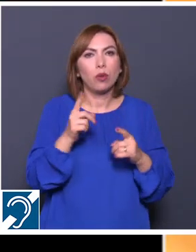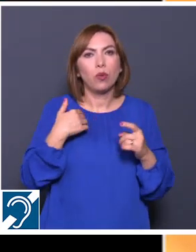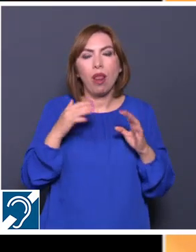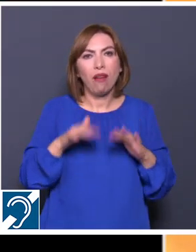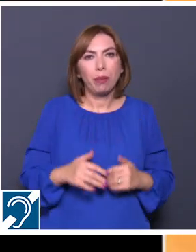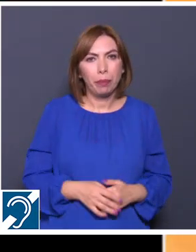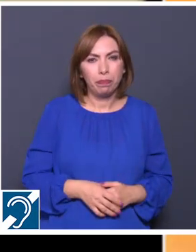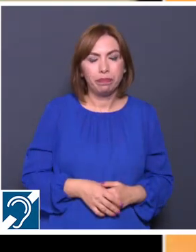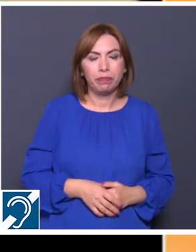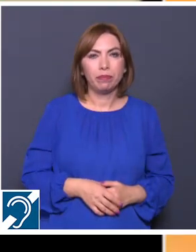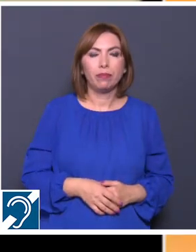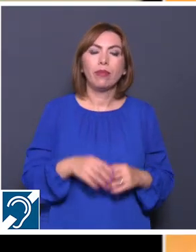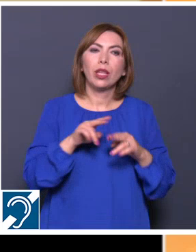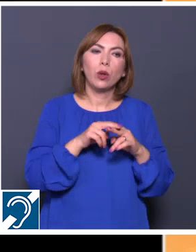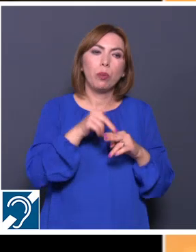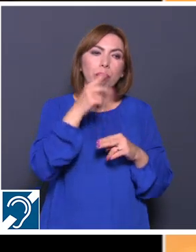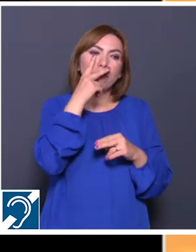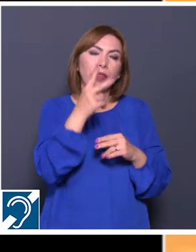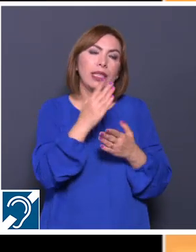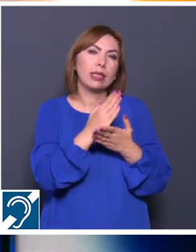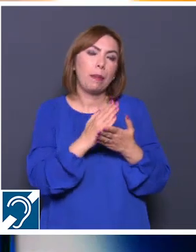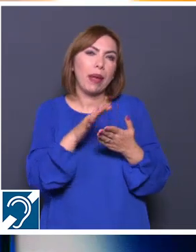purtăm. Cum vedeți partea de